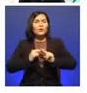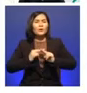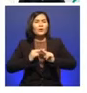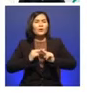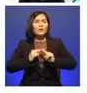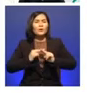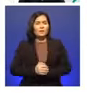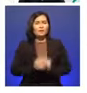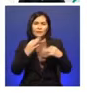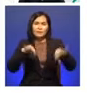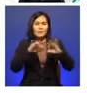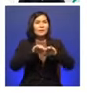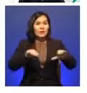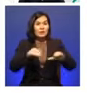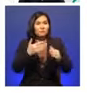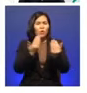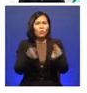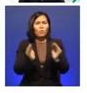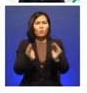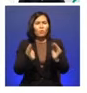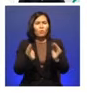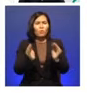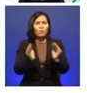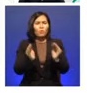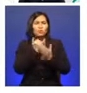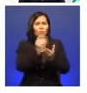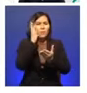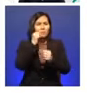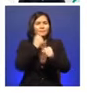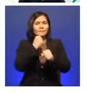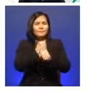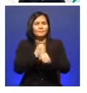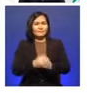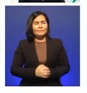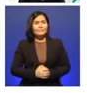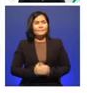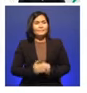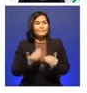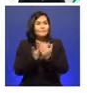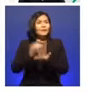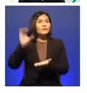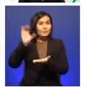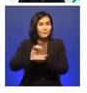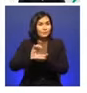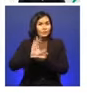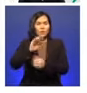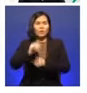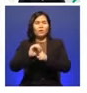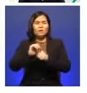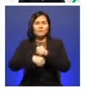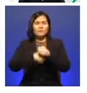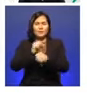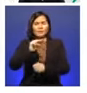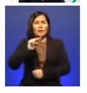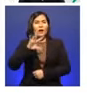ช่วยบิดามารดาทำงานนะฮะสำหรับมาดูในงบประมาณนะครับเงินอุดหนุนเด็กในปี2565